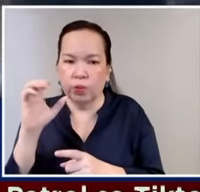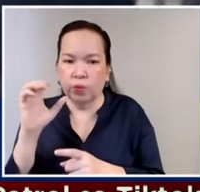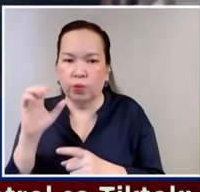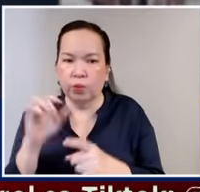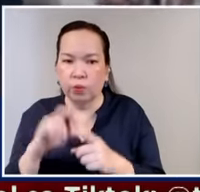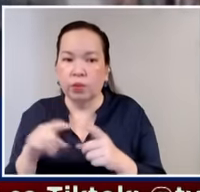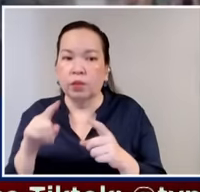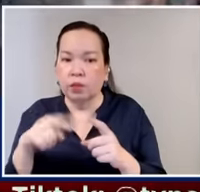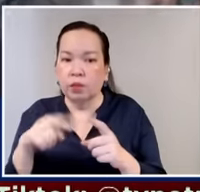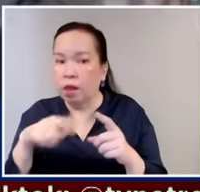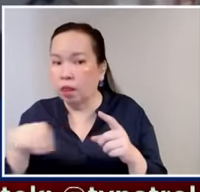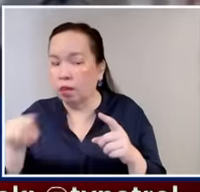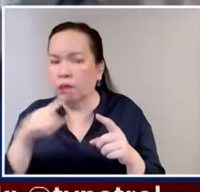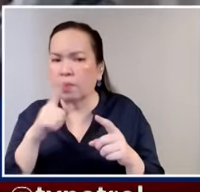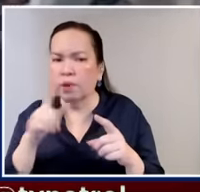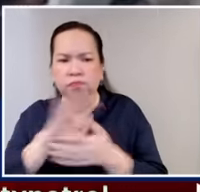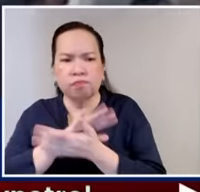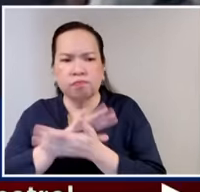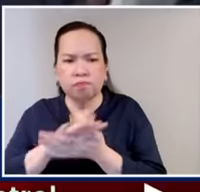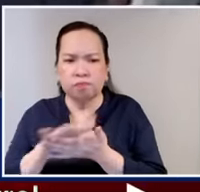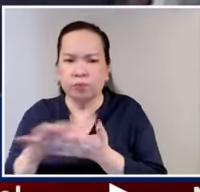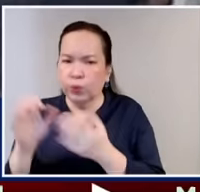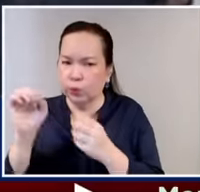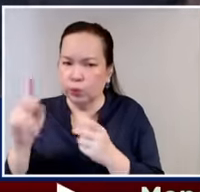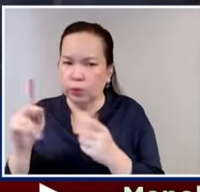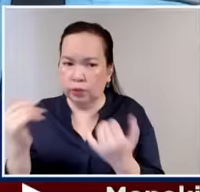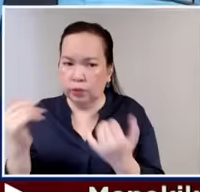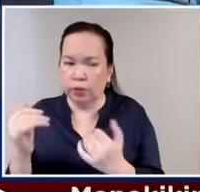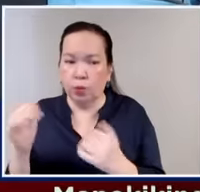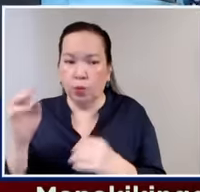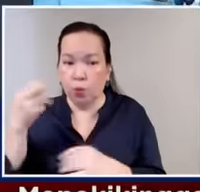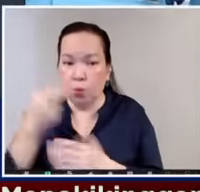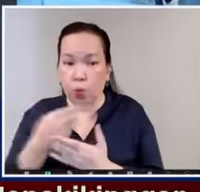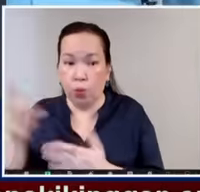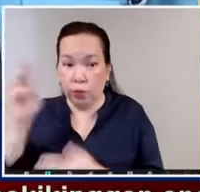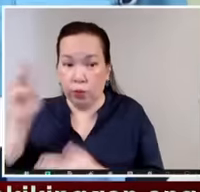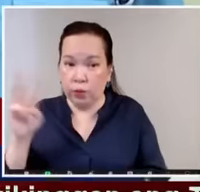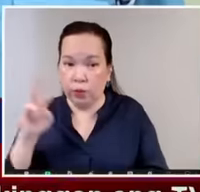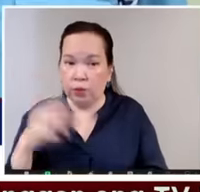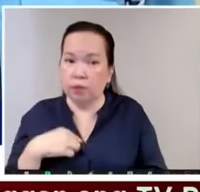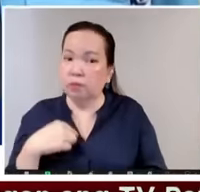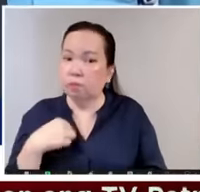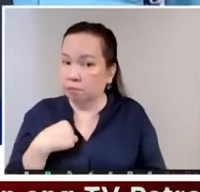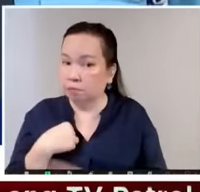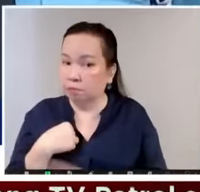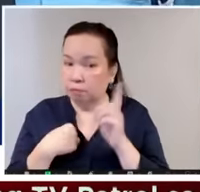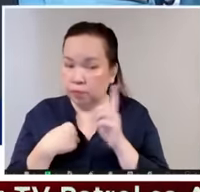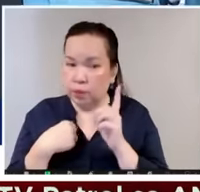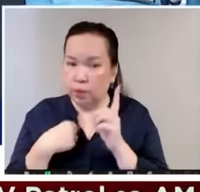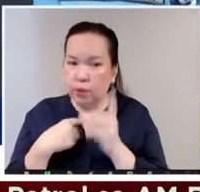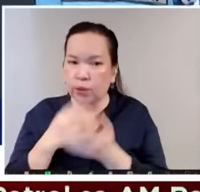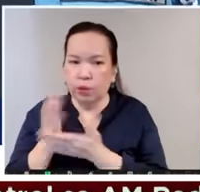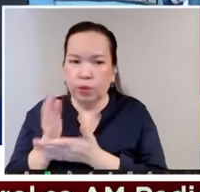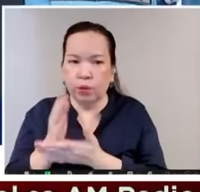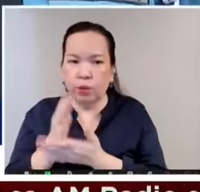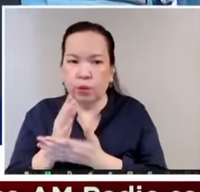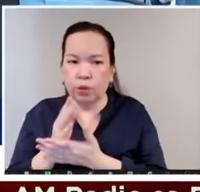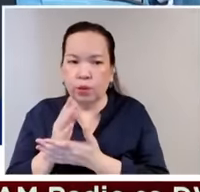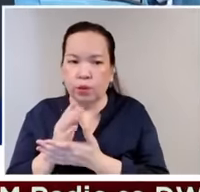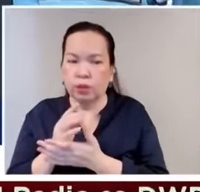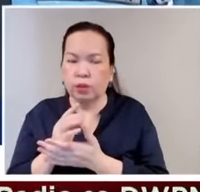maayos naman ang sitwasyon sa mga airport ngayong Miyerkules Santo. Pumunta kami sa terminals 2 and 4,